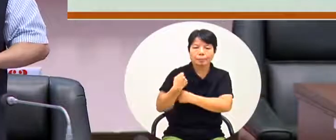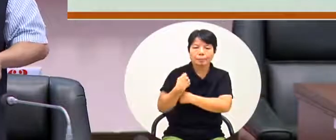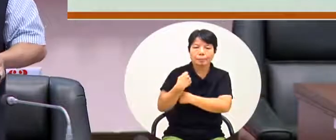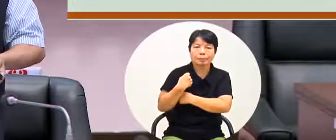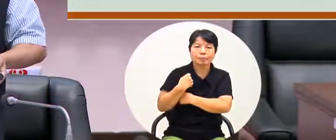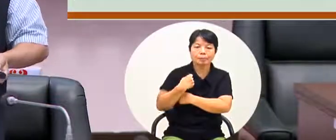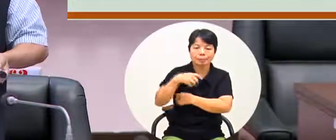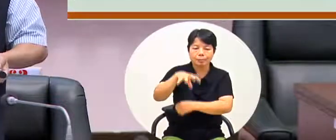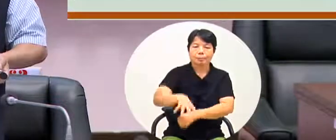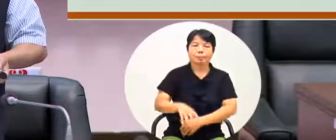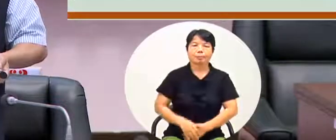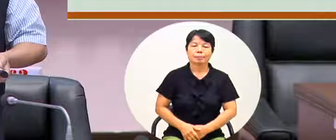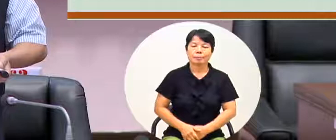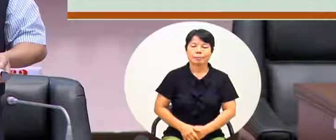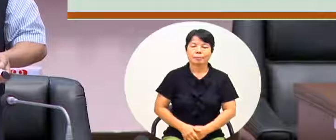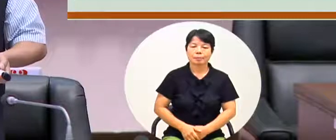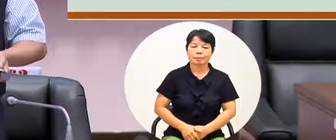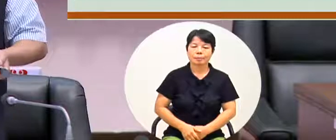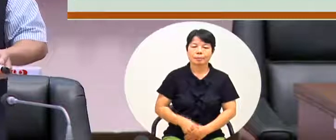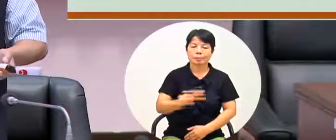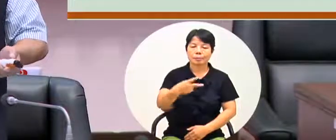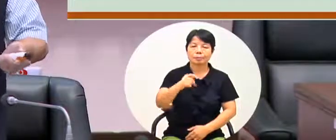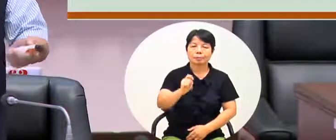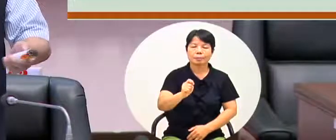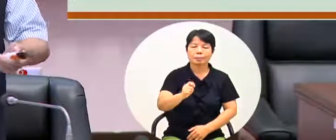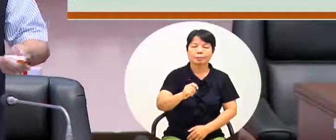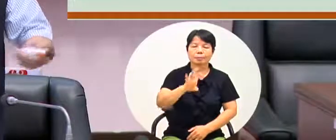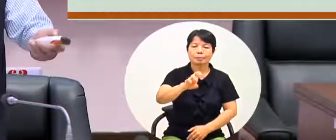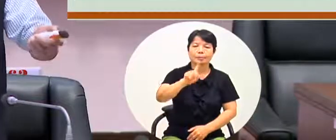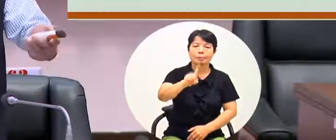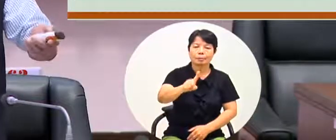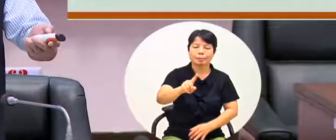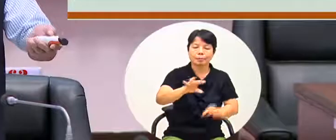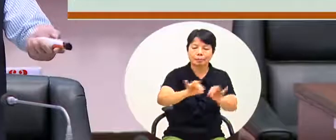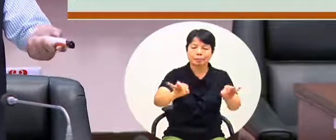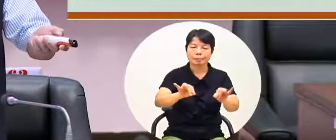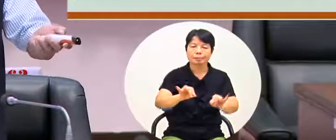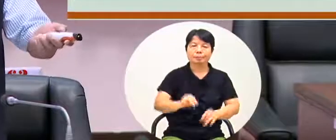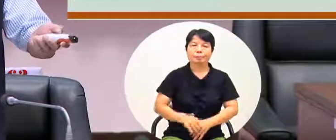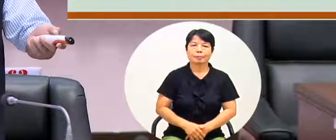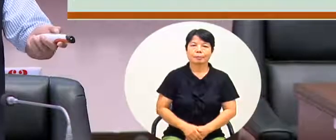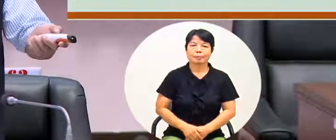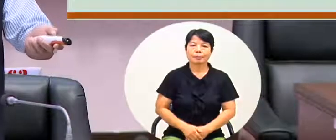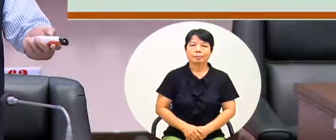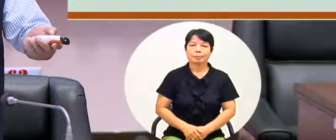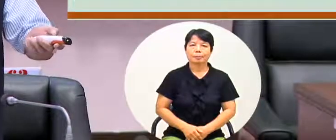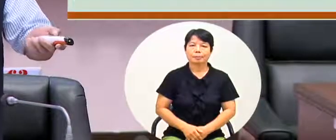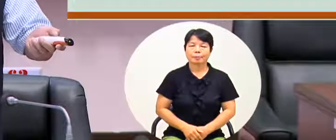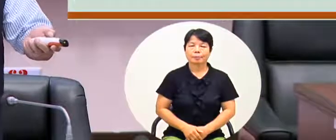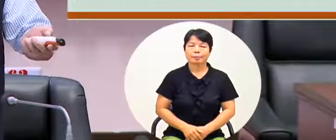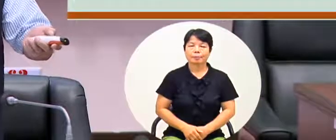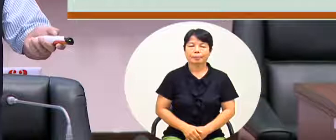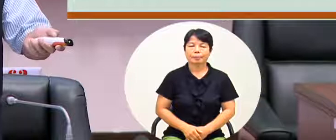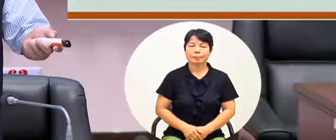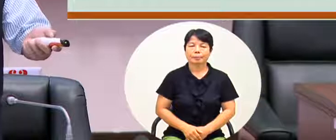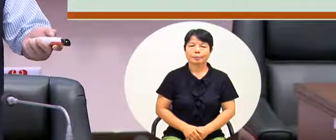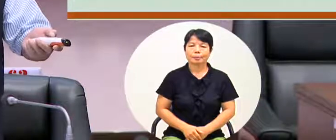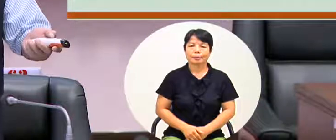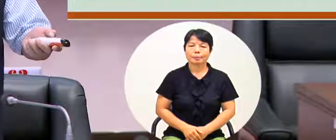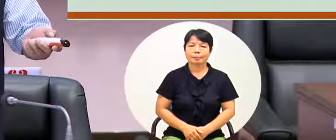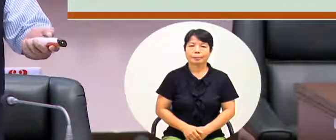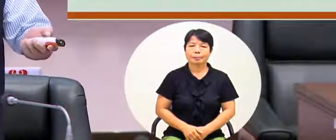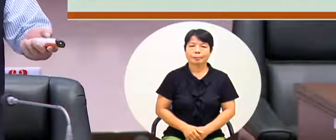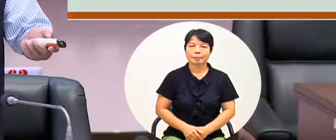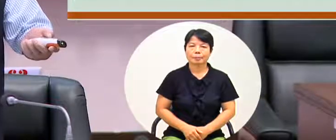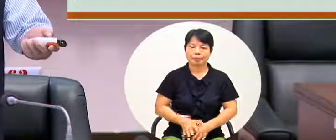40几公顷的这块地啦吼，啊，有像咱进恁予我这个报告内底吼，我